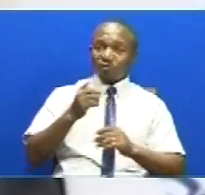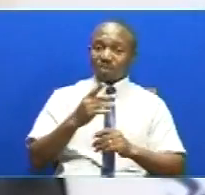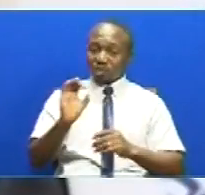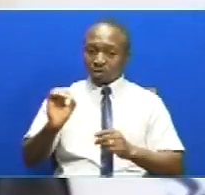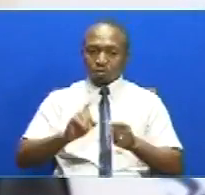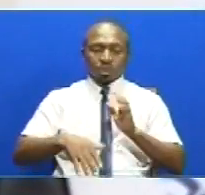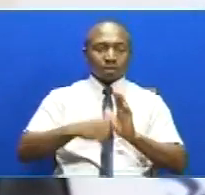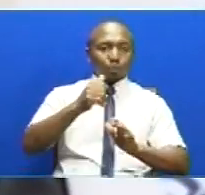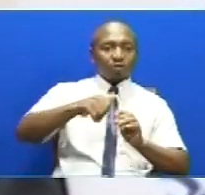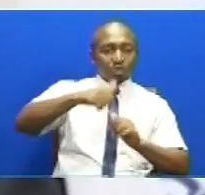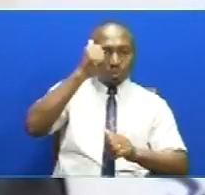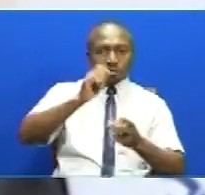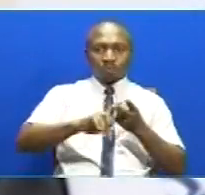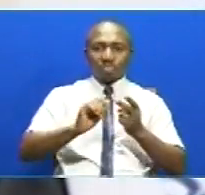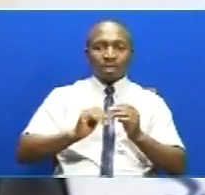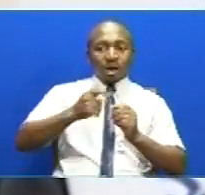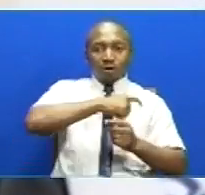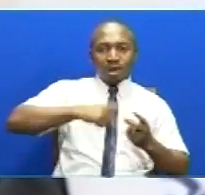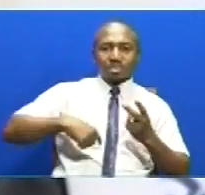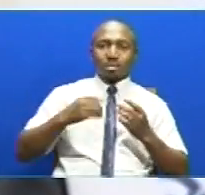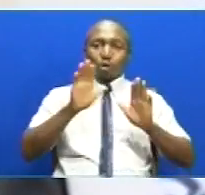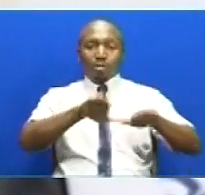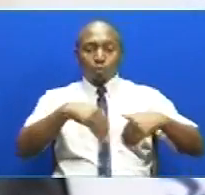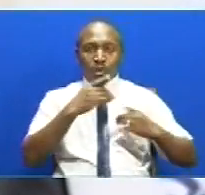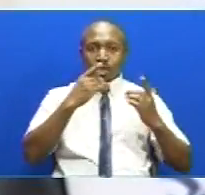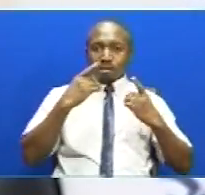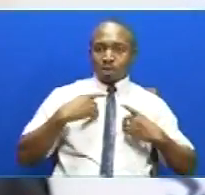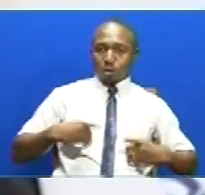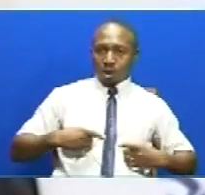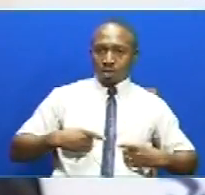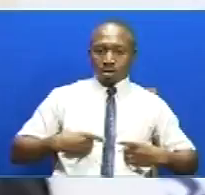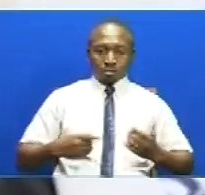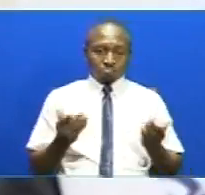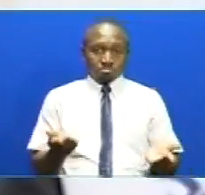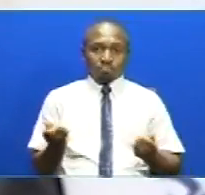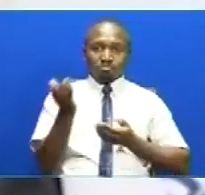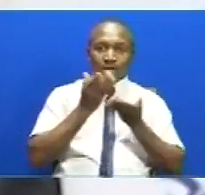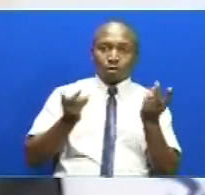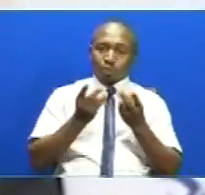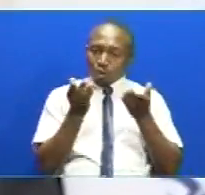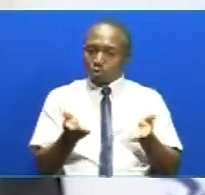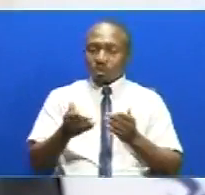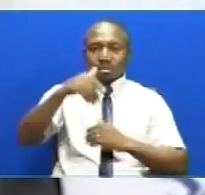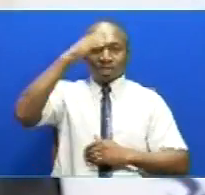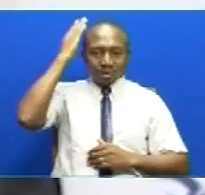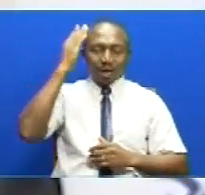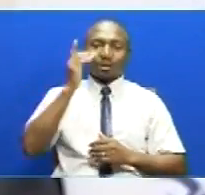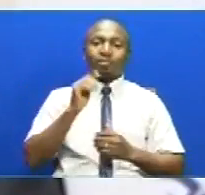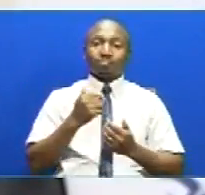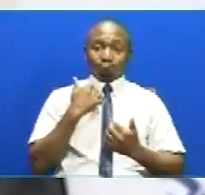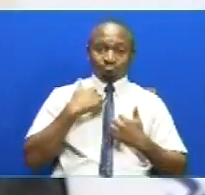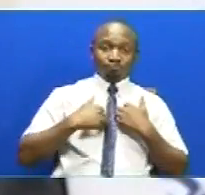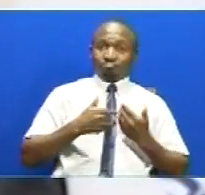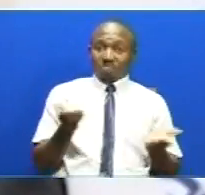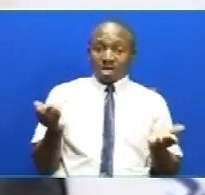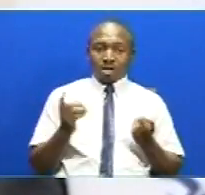rais, wabunge na madiwani. Kwa majadiliano kama haya, serikali haina shaka kuwa chaguzi zote hizi zitakuwa